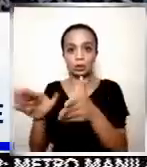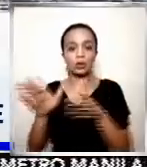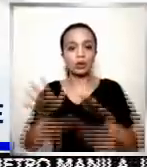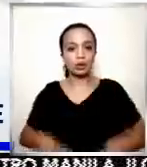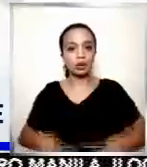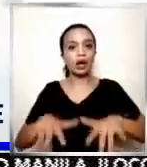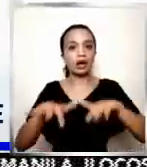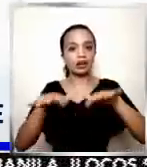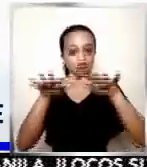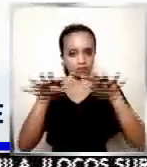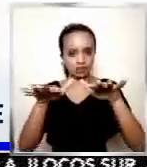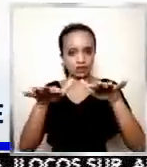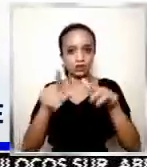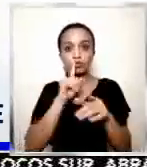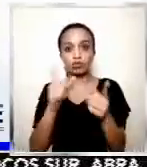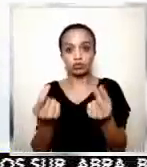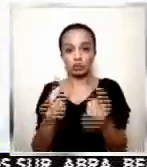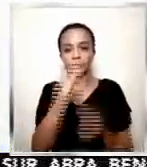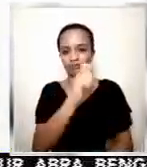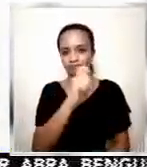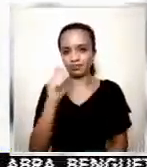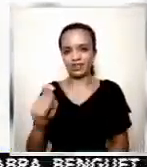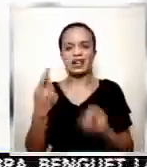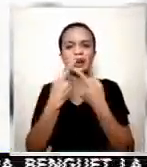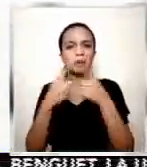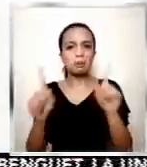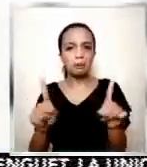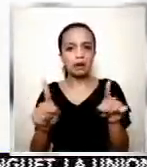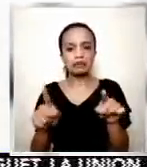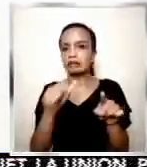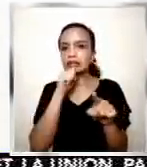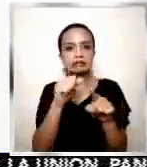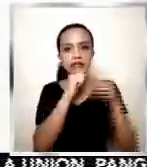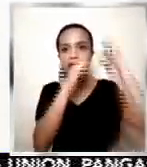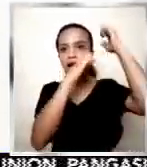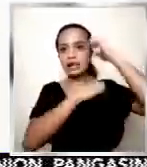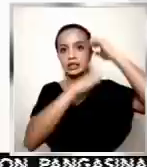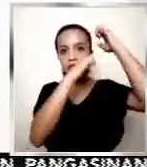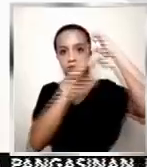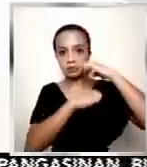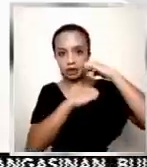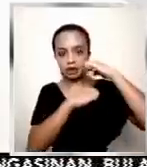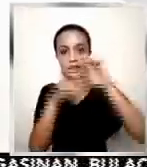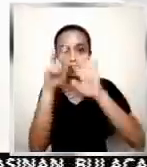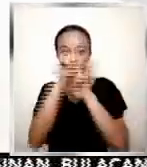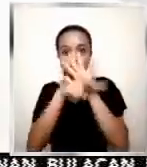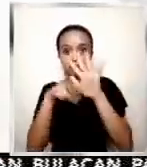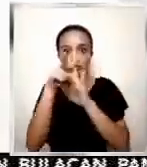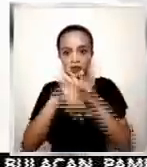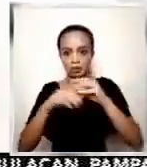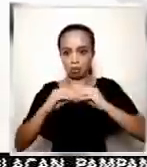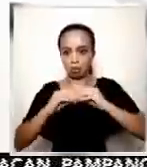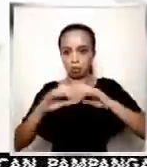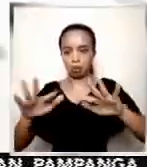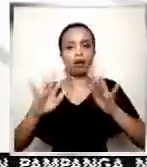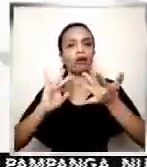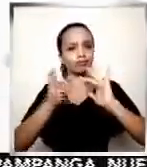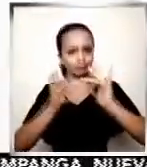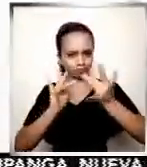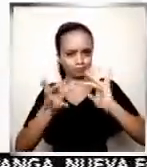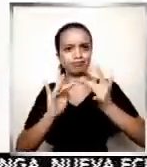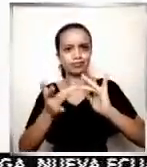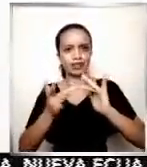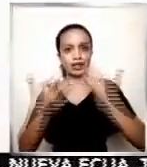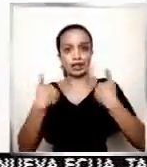nag-tiktok kami. Bagamat di nila inaasahan, ang kanilang video nag-viral daw nang may post sa social